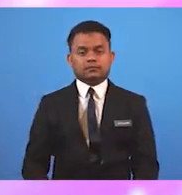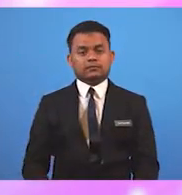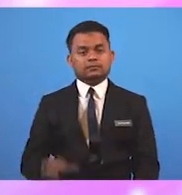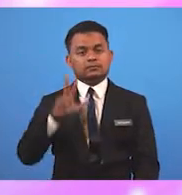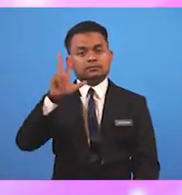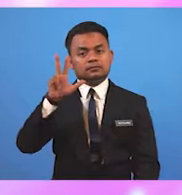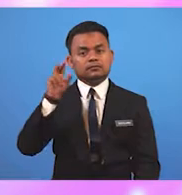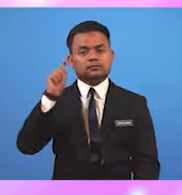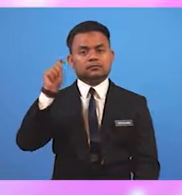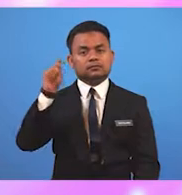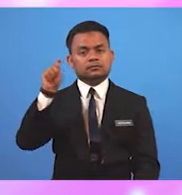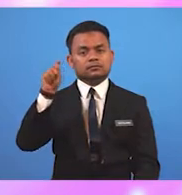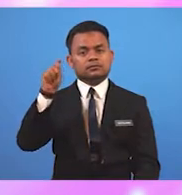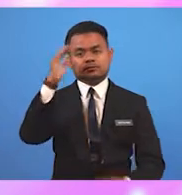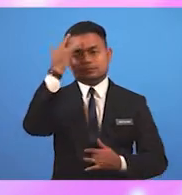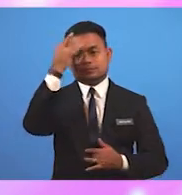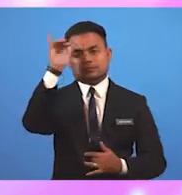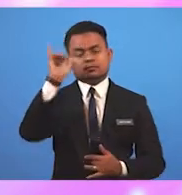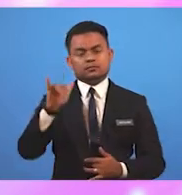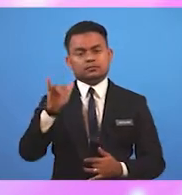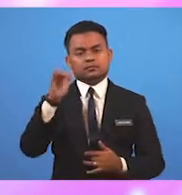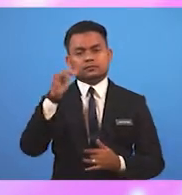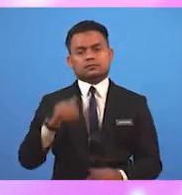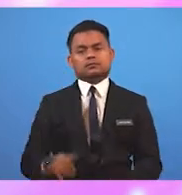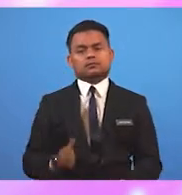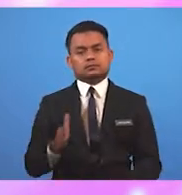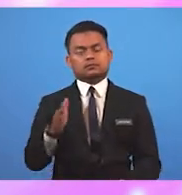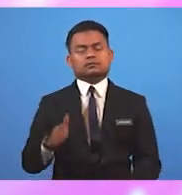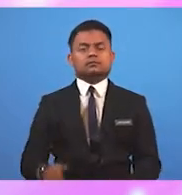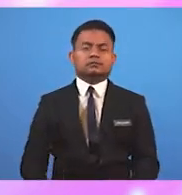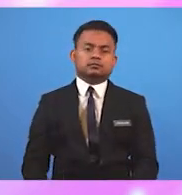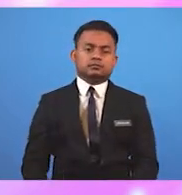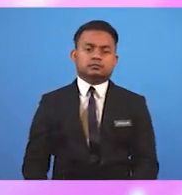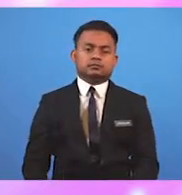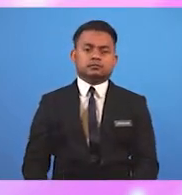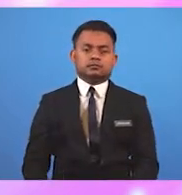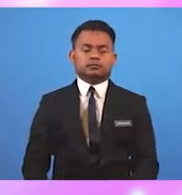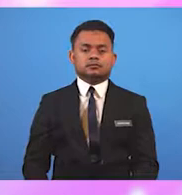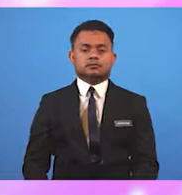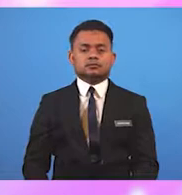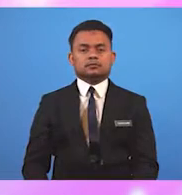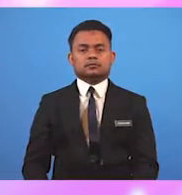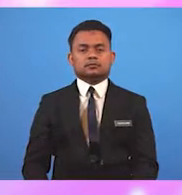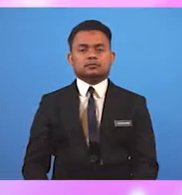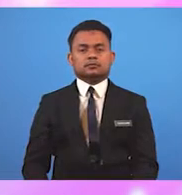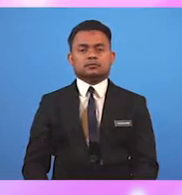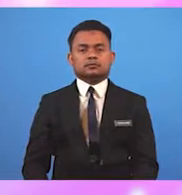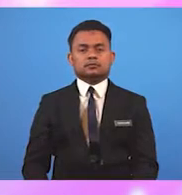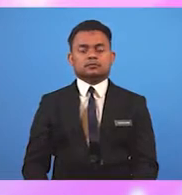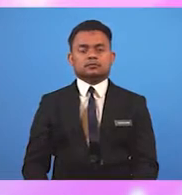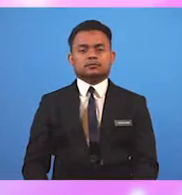tanda-tanda ikan berpenyakit. Adakah pelajar mampu untuk menyenaraikan ketiga-tiga tanda penyakit ikan?